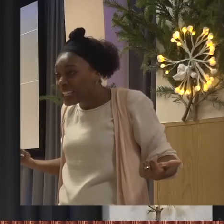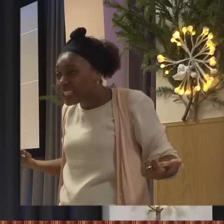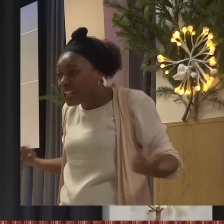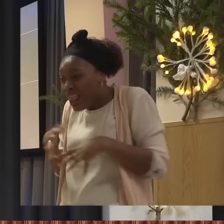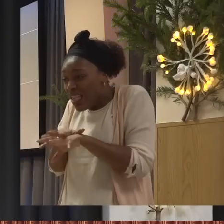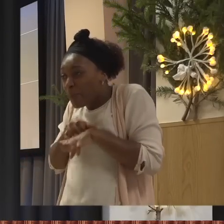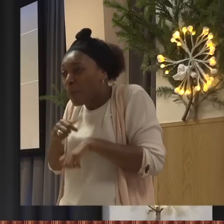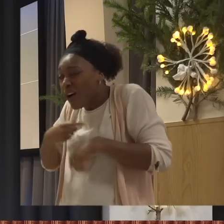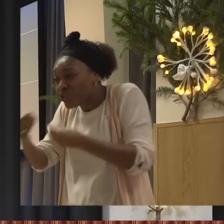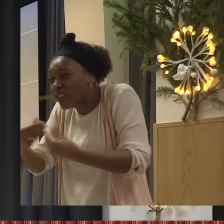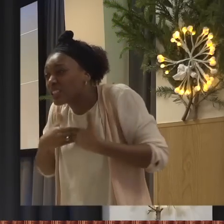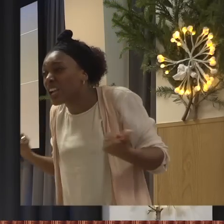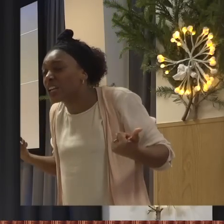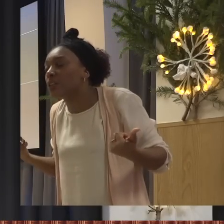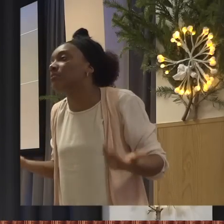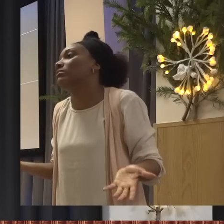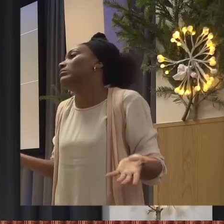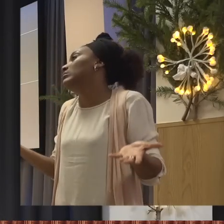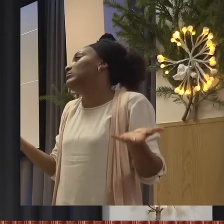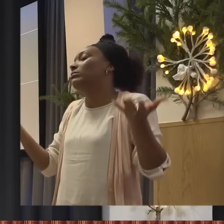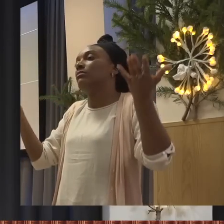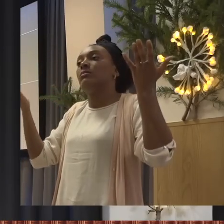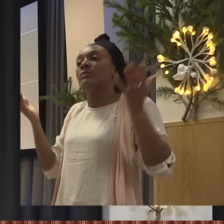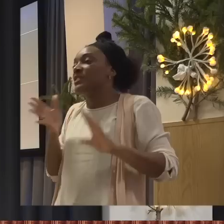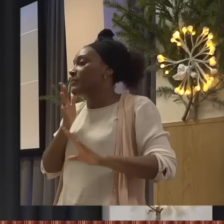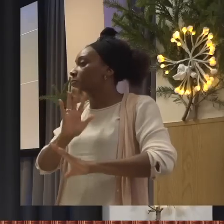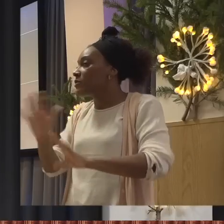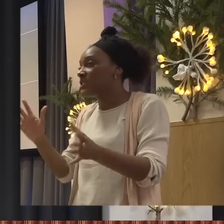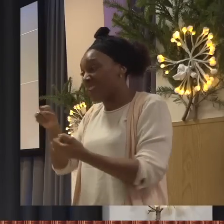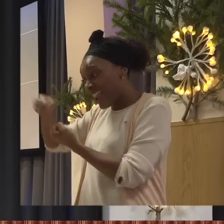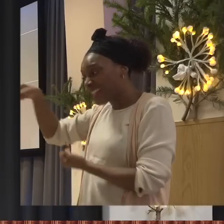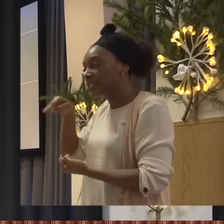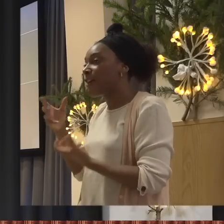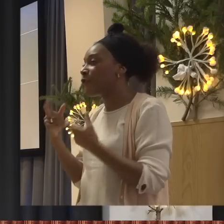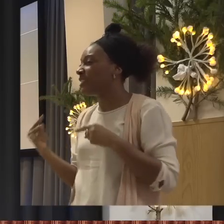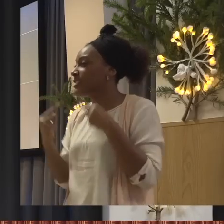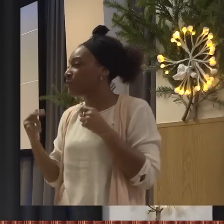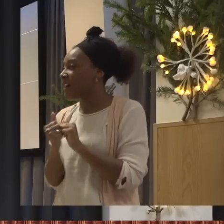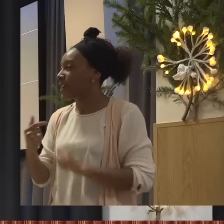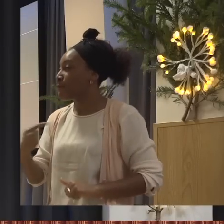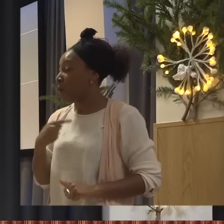lèpre? Sachez donc et comprenez qu'il cherche une occasion de dispute avec moi. »